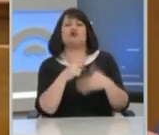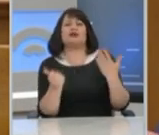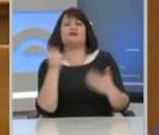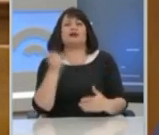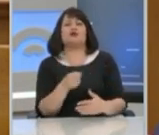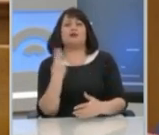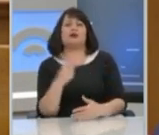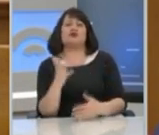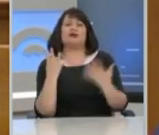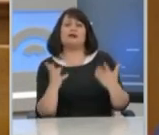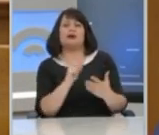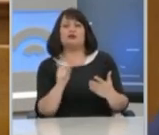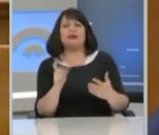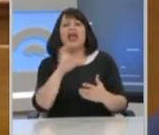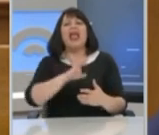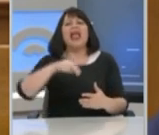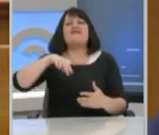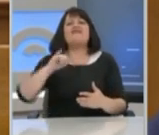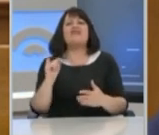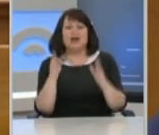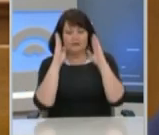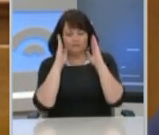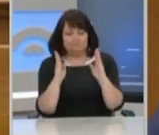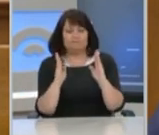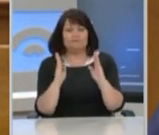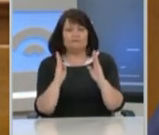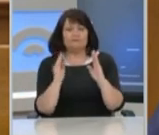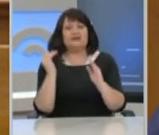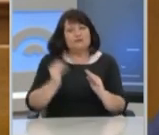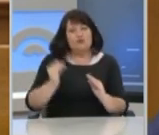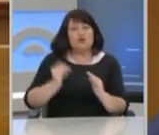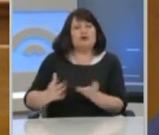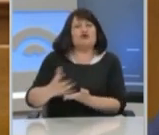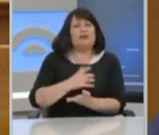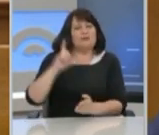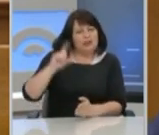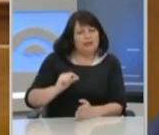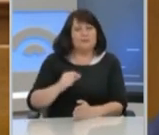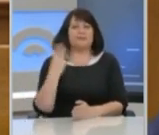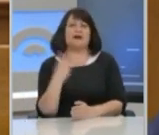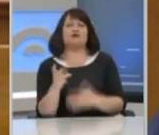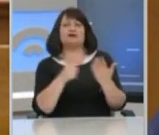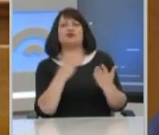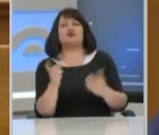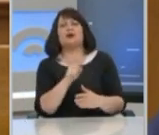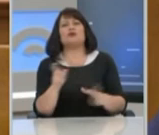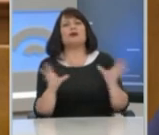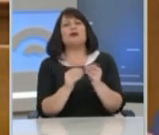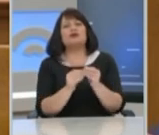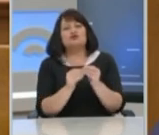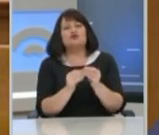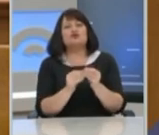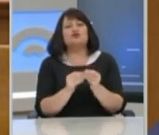209 εκατομμύρια για τη μείωση του έμφυα, η οποία θα είναι στοχευμένη στα χαμηλότερα εισοδήματα. 368 εκατομμύρια για την κατάργηση της